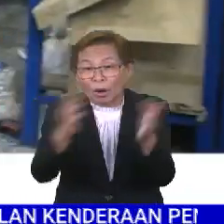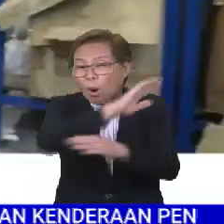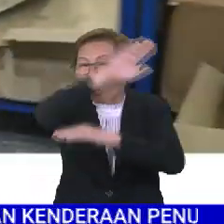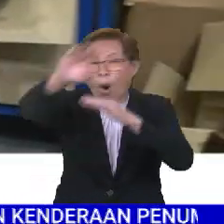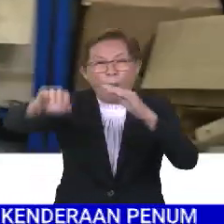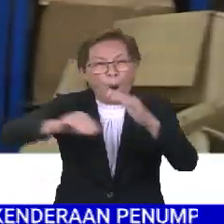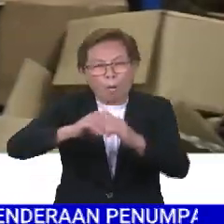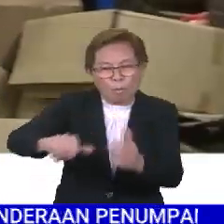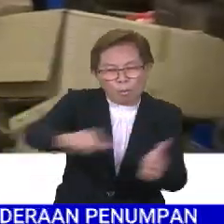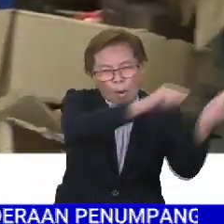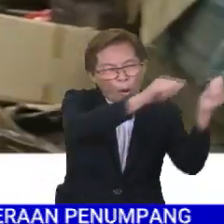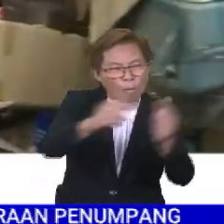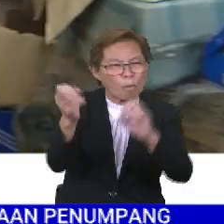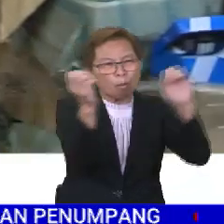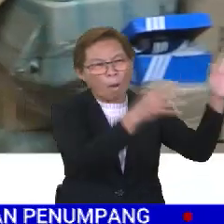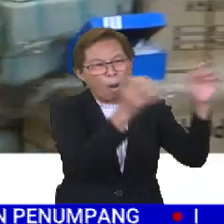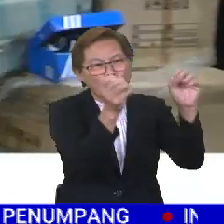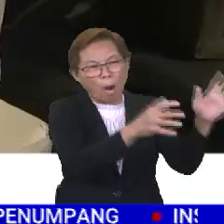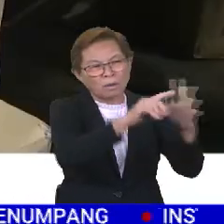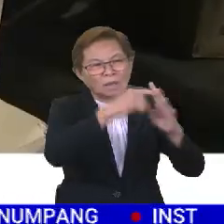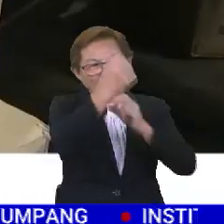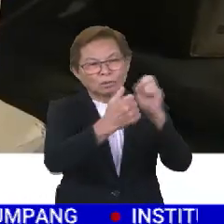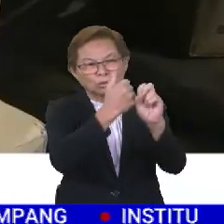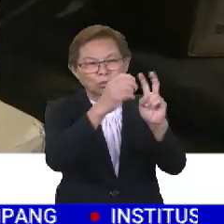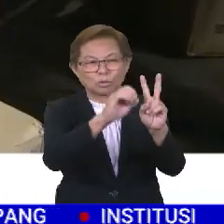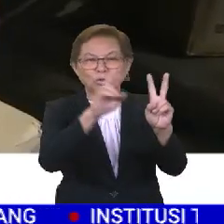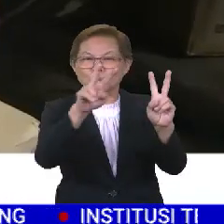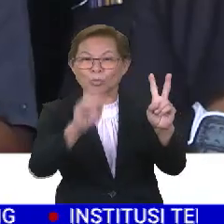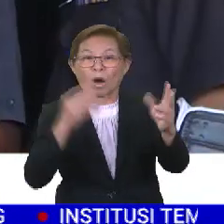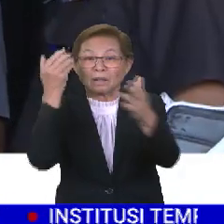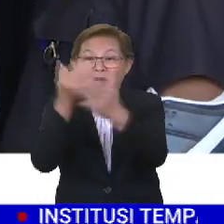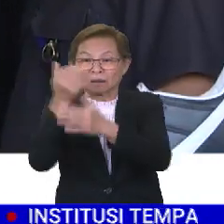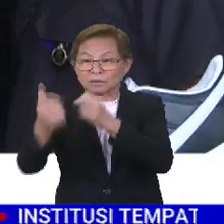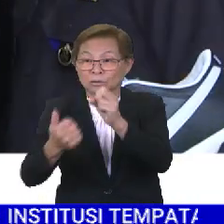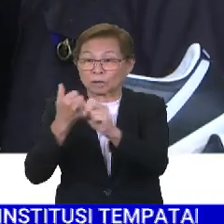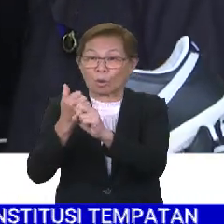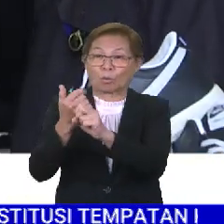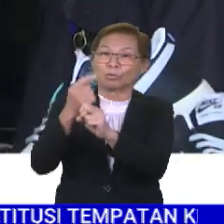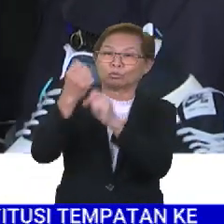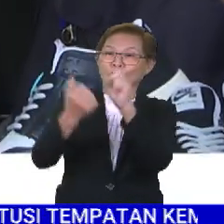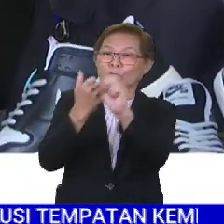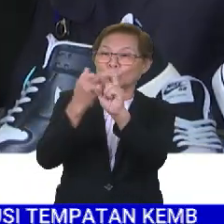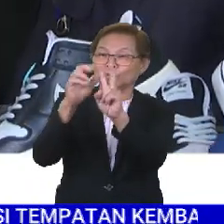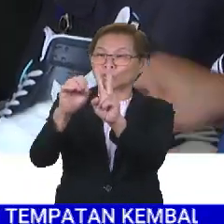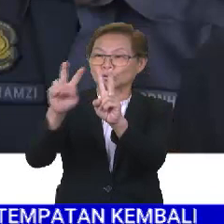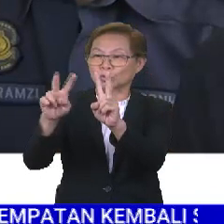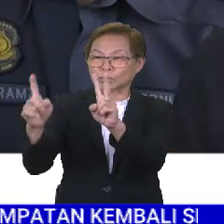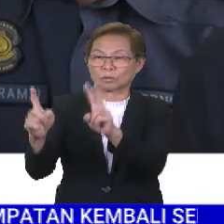kesemua pelupusan barangan kes bermula tahun 2020 hingga tahun lepas.